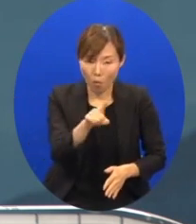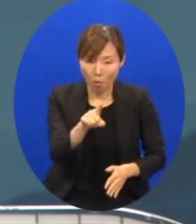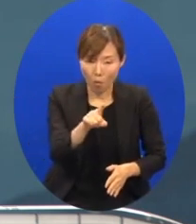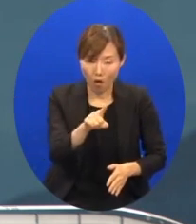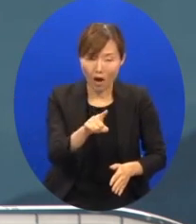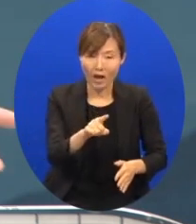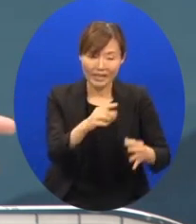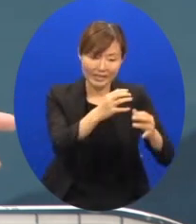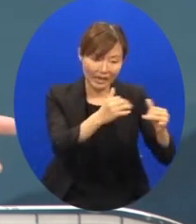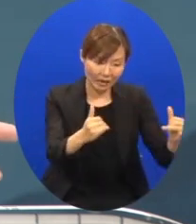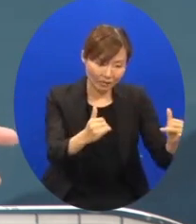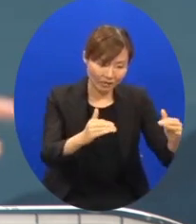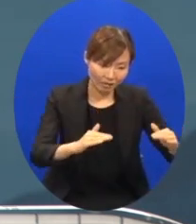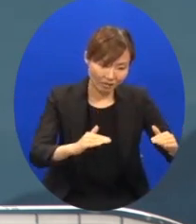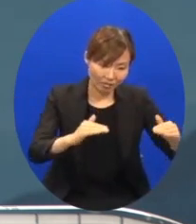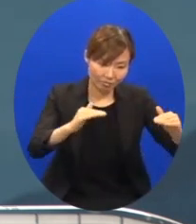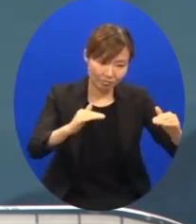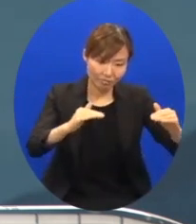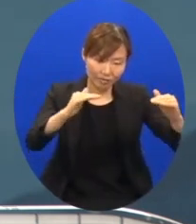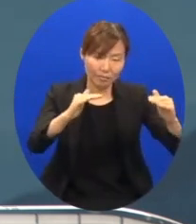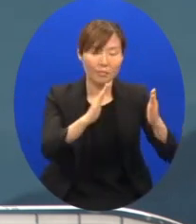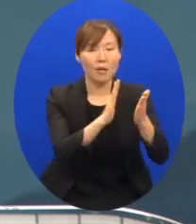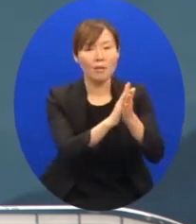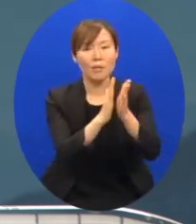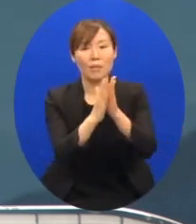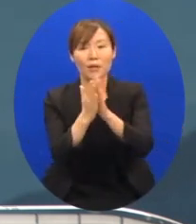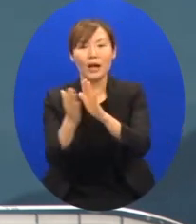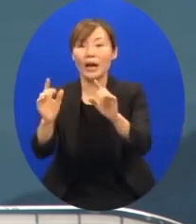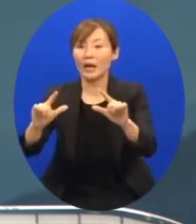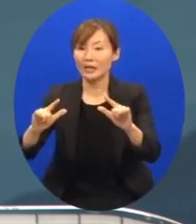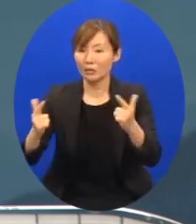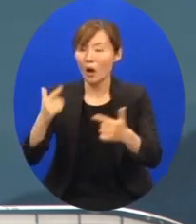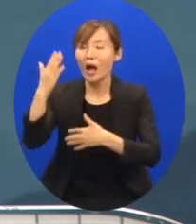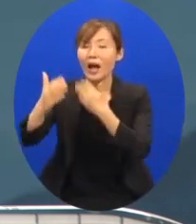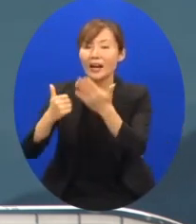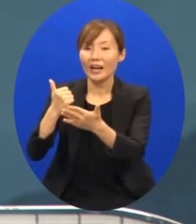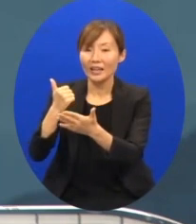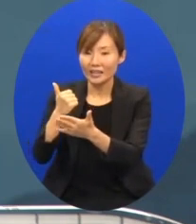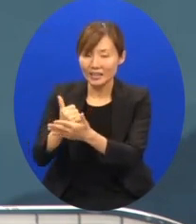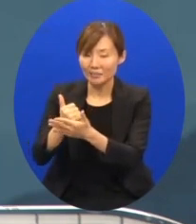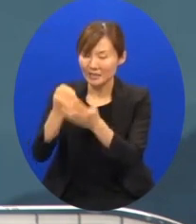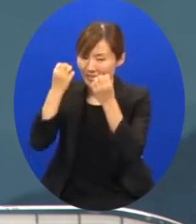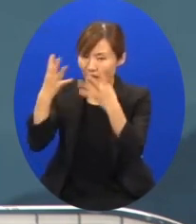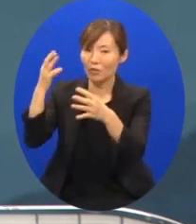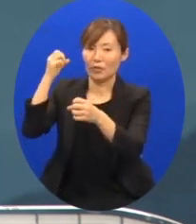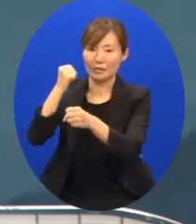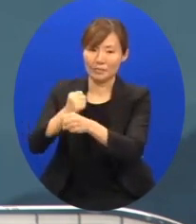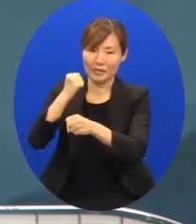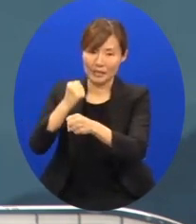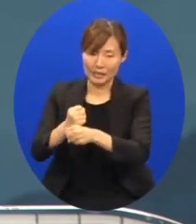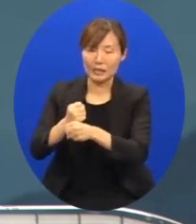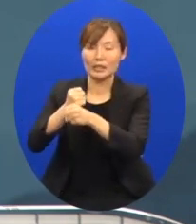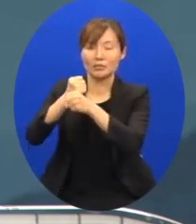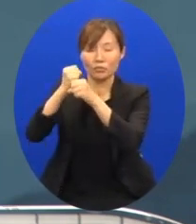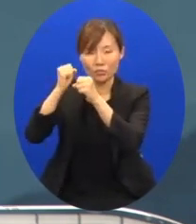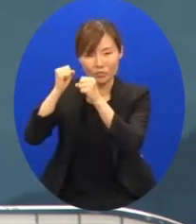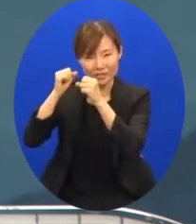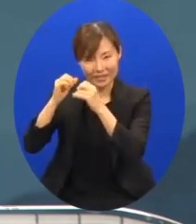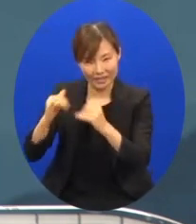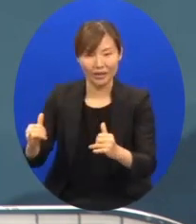하나님이 창조하신 존재 라고 확신합니다 만약에 사람이 진짜 단 스포